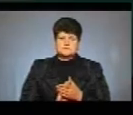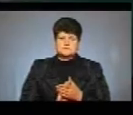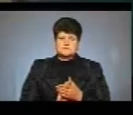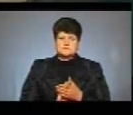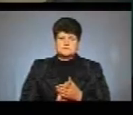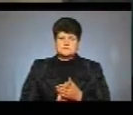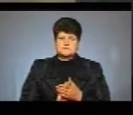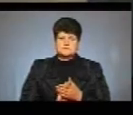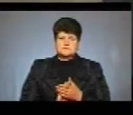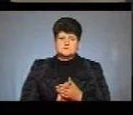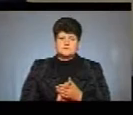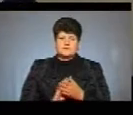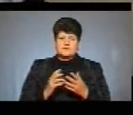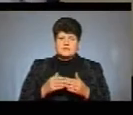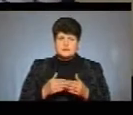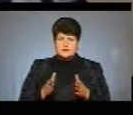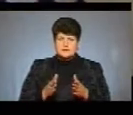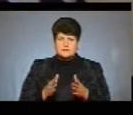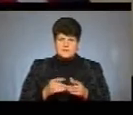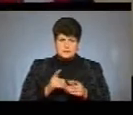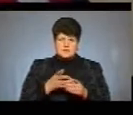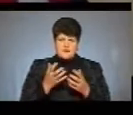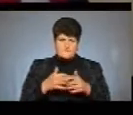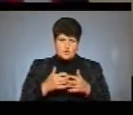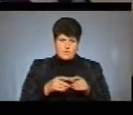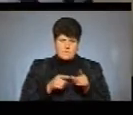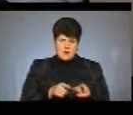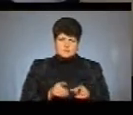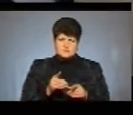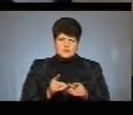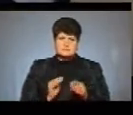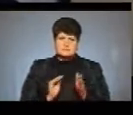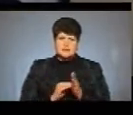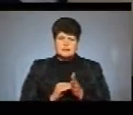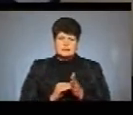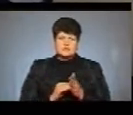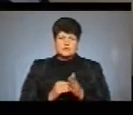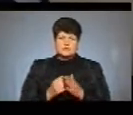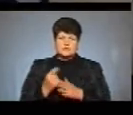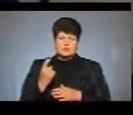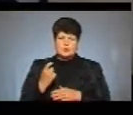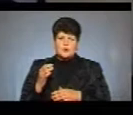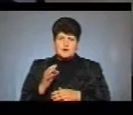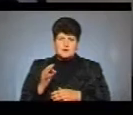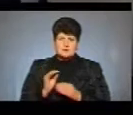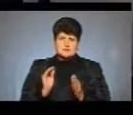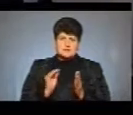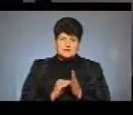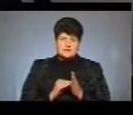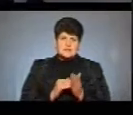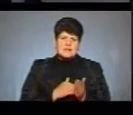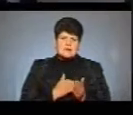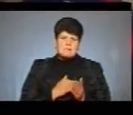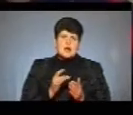включається автомат. Автомат настроєний на дану температуру до 100 градусів. Виставляється відповідна